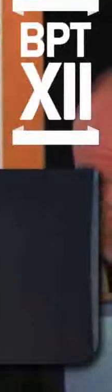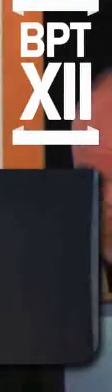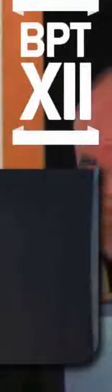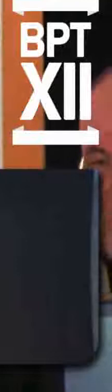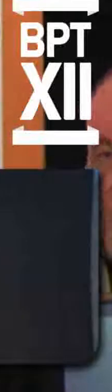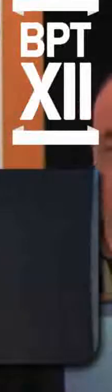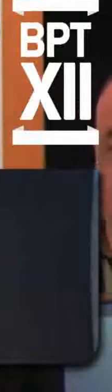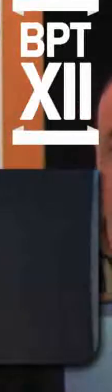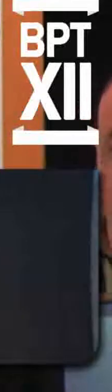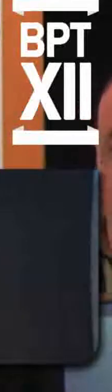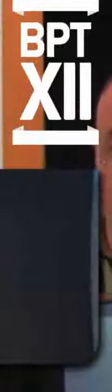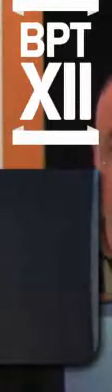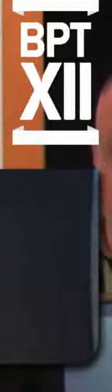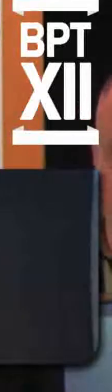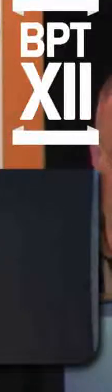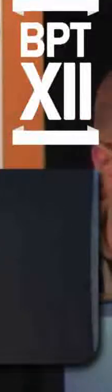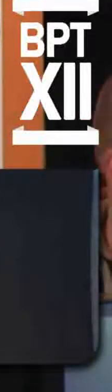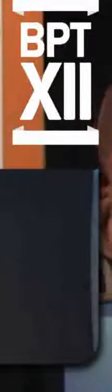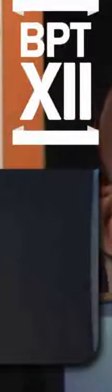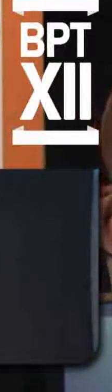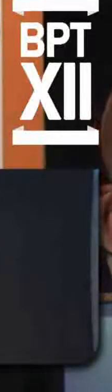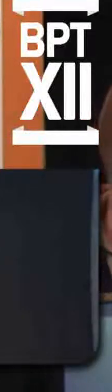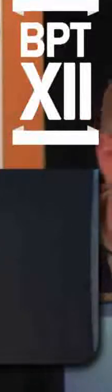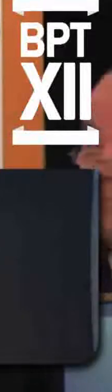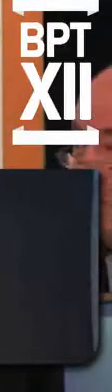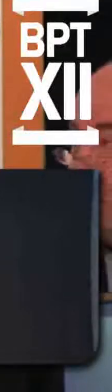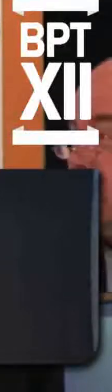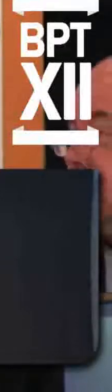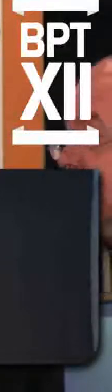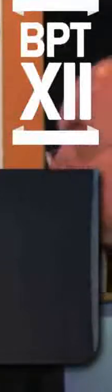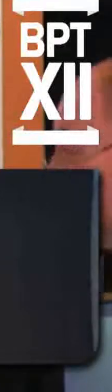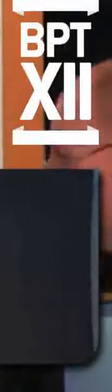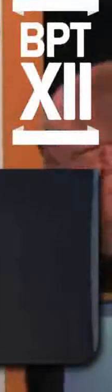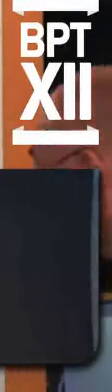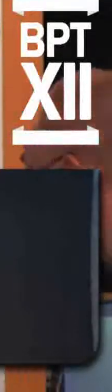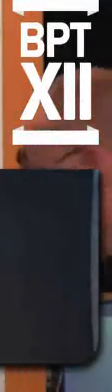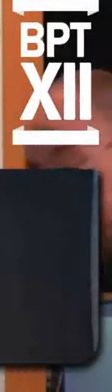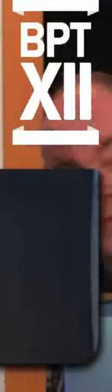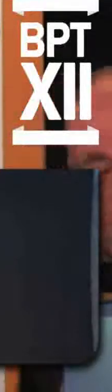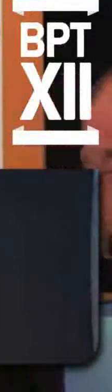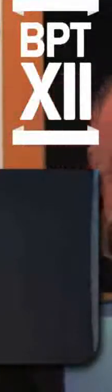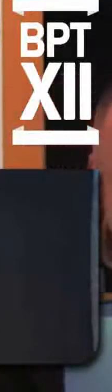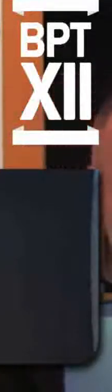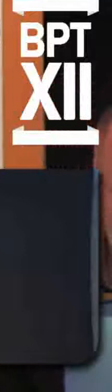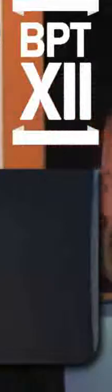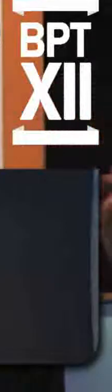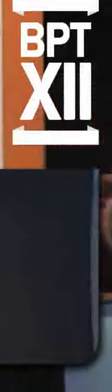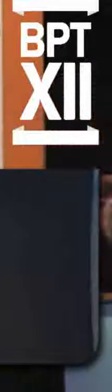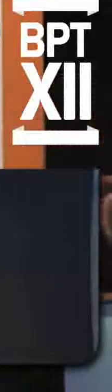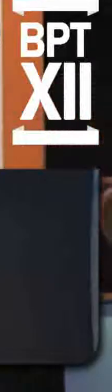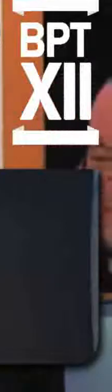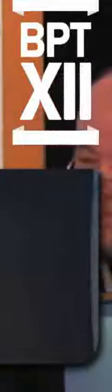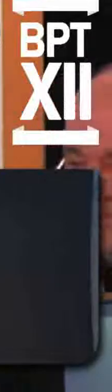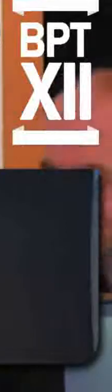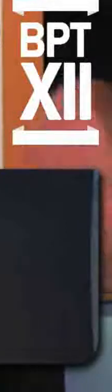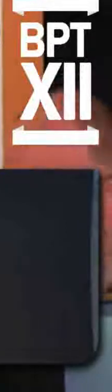und jetzt übergebe ich die Versammlung wieder an den Wahlleiter weil wir haben ein Ergebnis und kommen zur nächsten Abstimmung